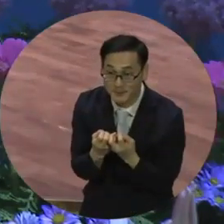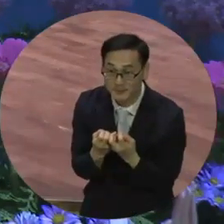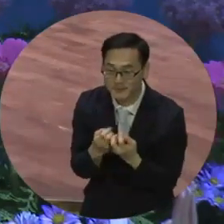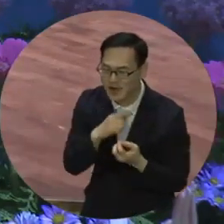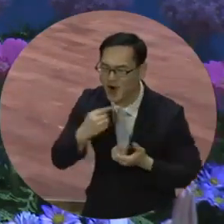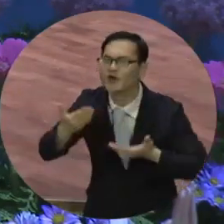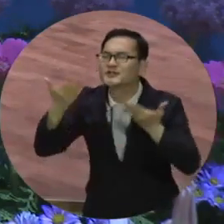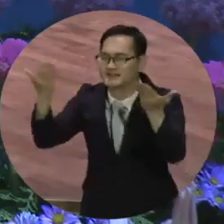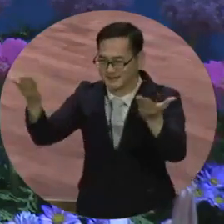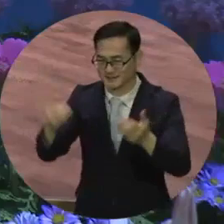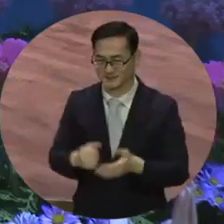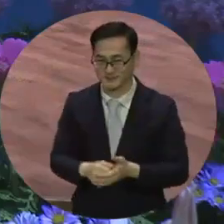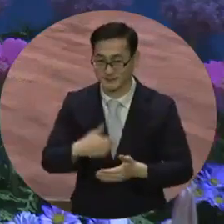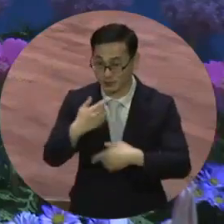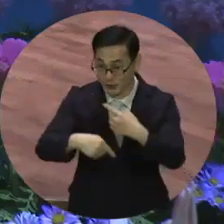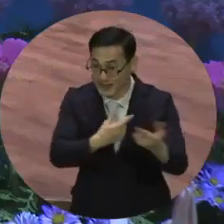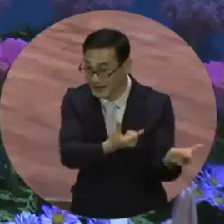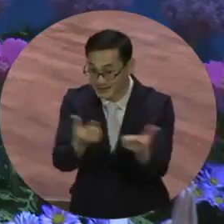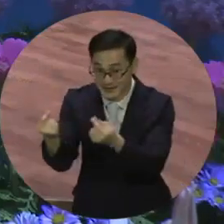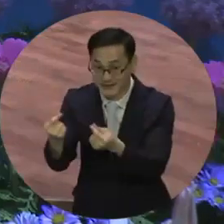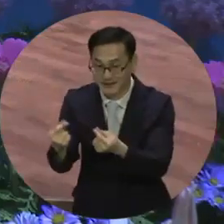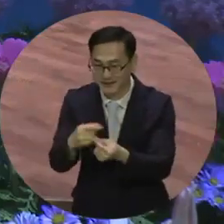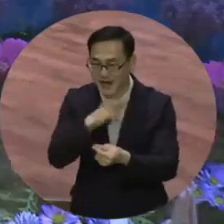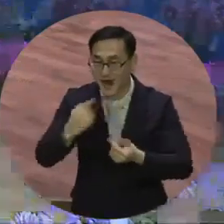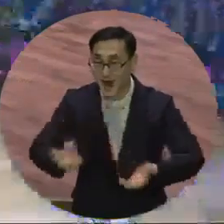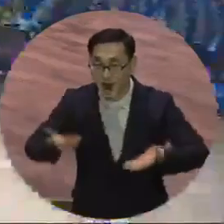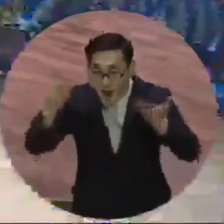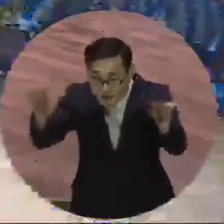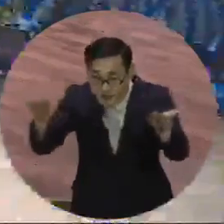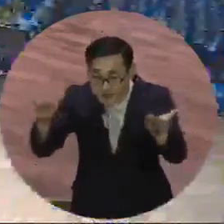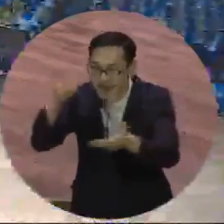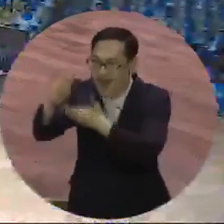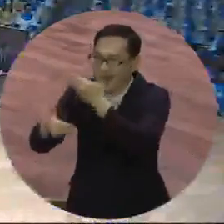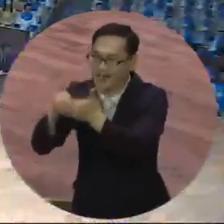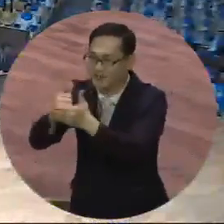해보세요. 헌신은 하나님의 절대 축복 받는 비결입니다.